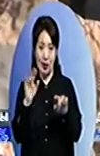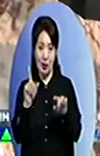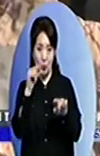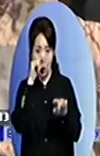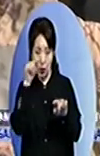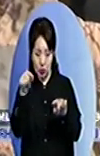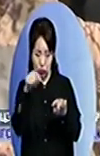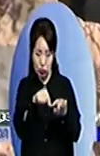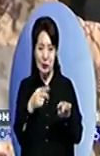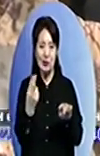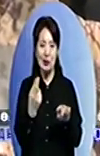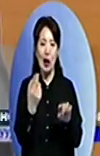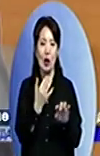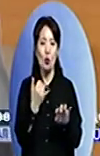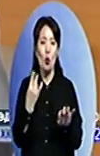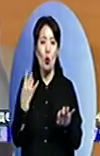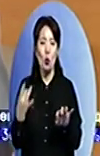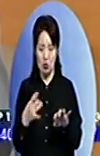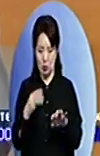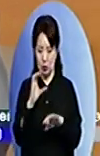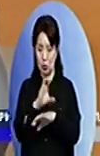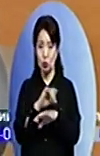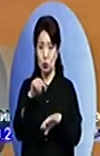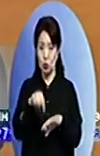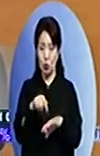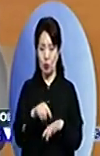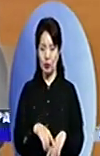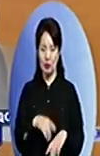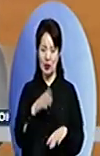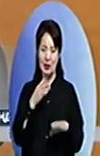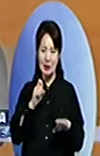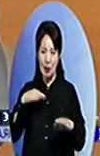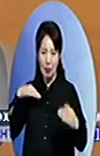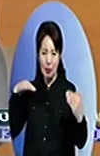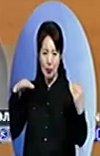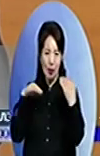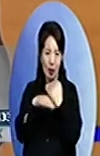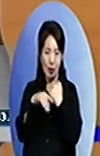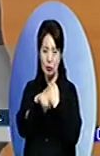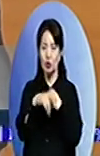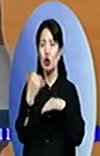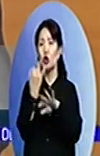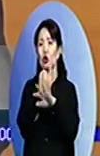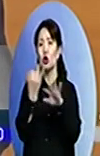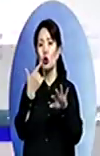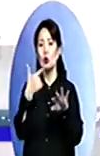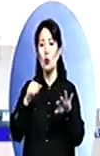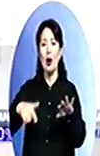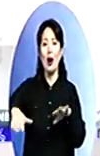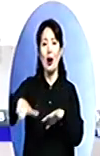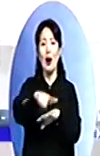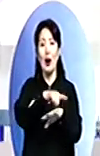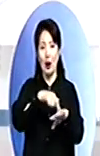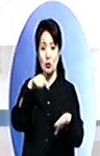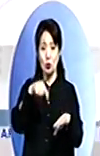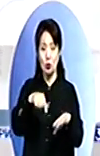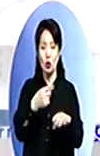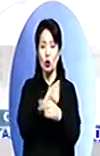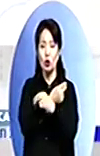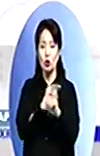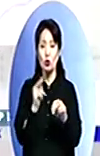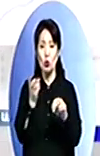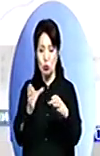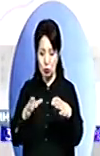Мөн Евразийн холбосон AH32 чиглэлийн автозамын дагуу нийт 700 гаруй га талбайг хамарч байгаа юм аа. Чөлөөт бүсэд